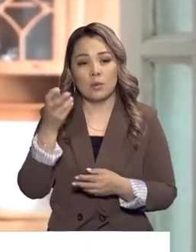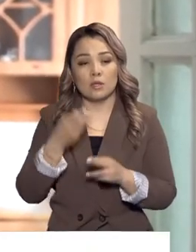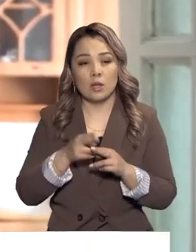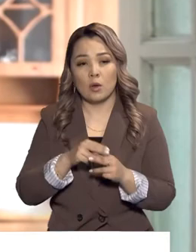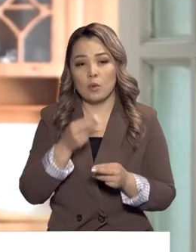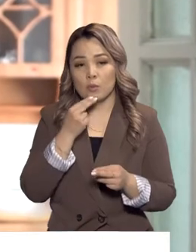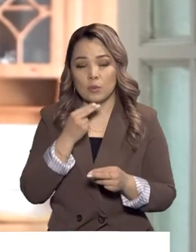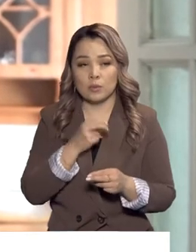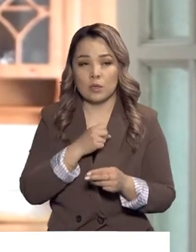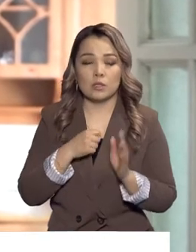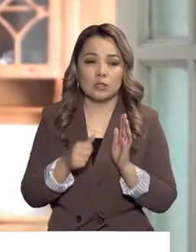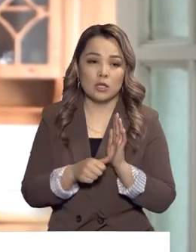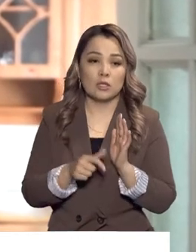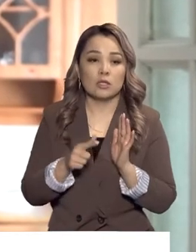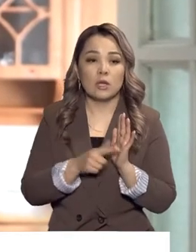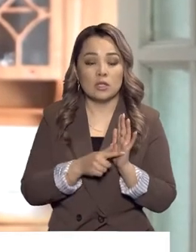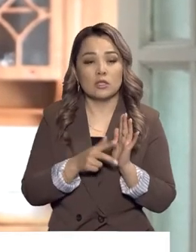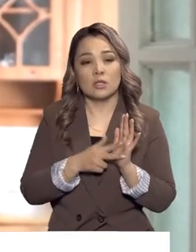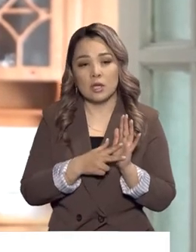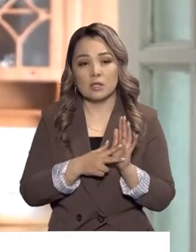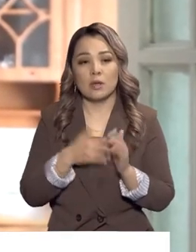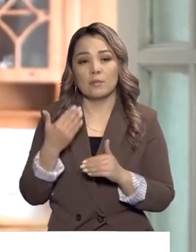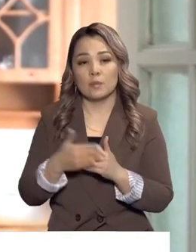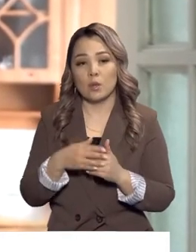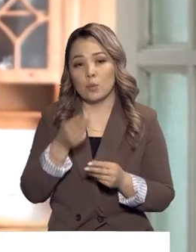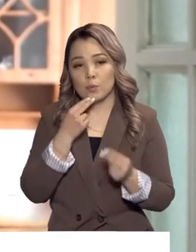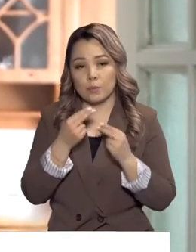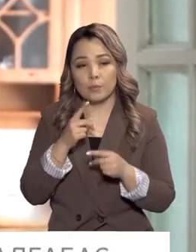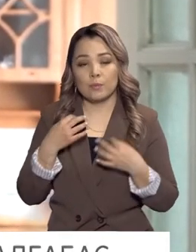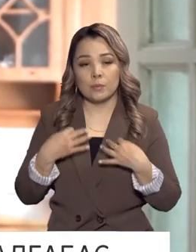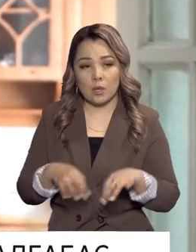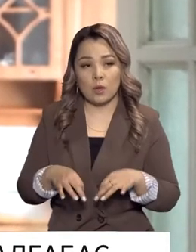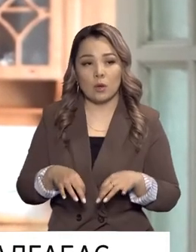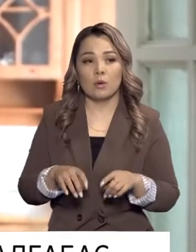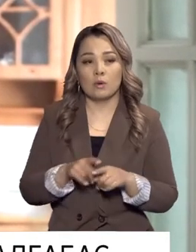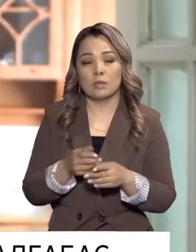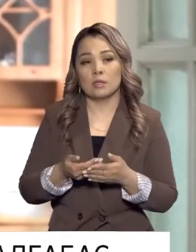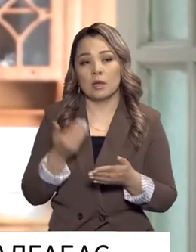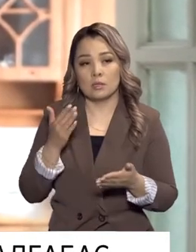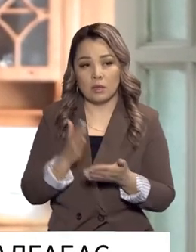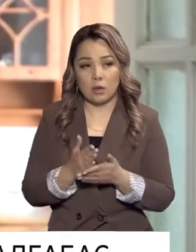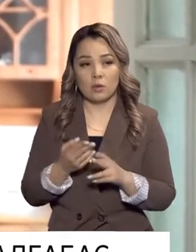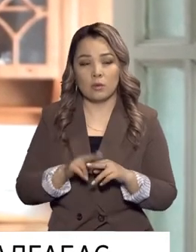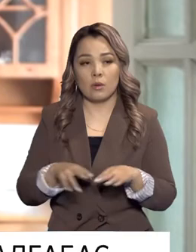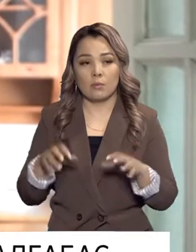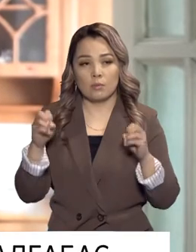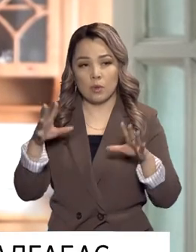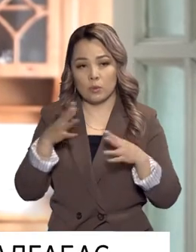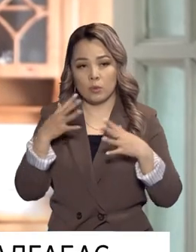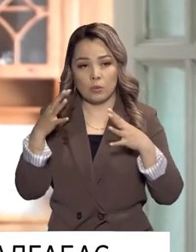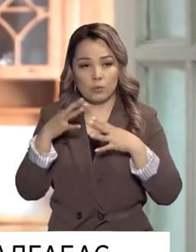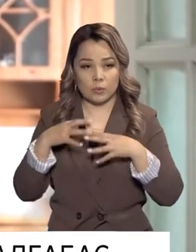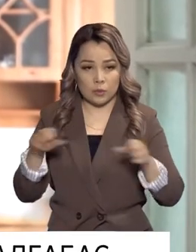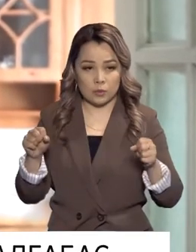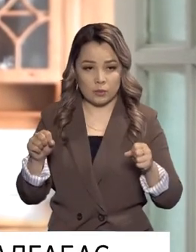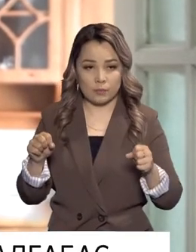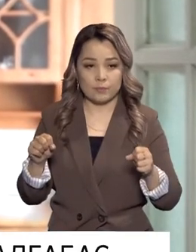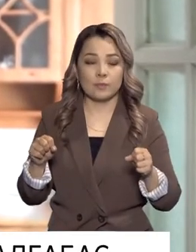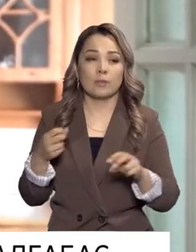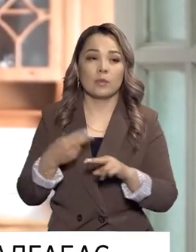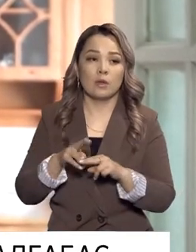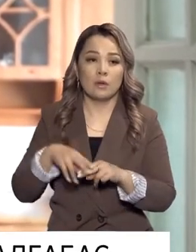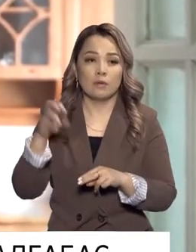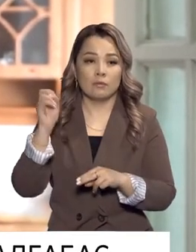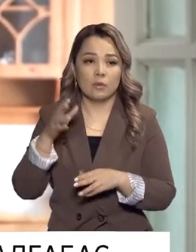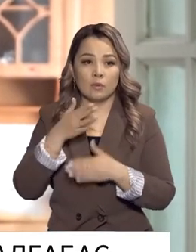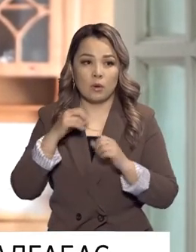аламыз 7-8-дің арасында. 7-8-дің арасында оға шейін ішіп аламыз да, сол кезде свет жанбай қалады, өшеді мына